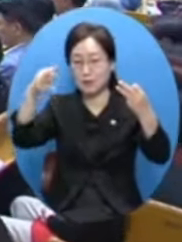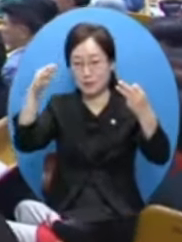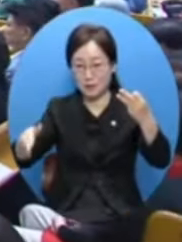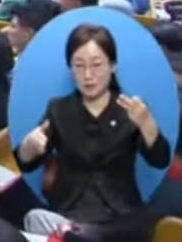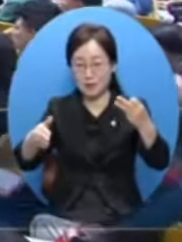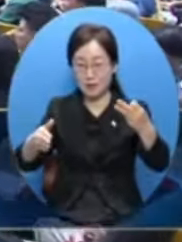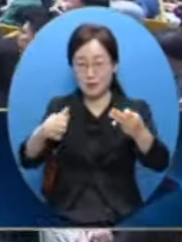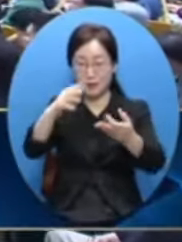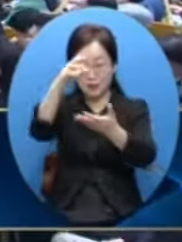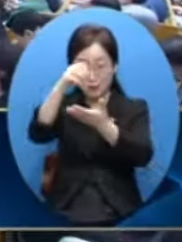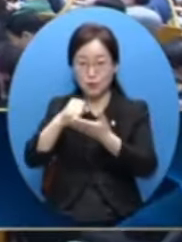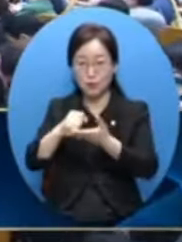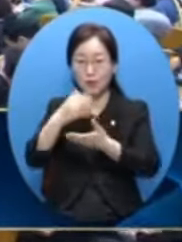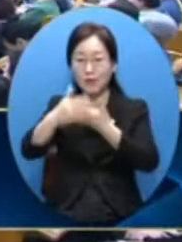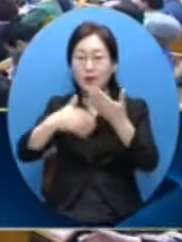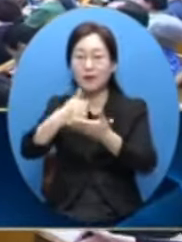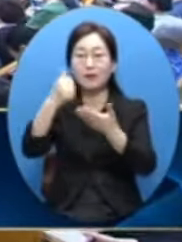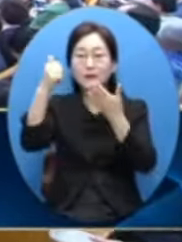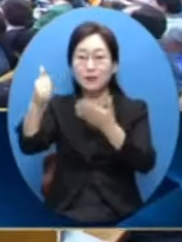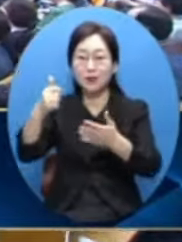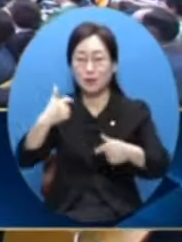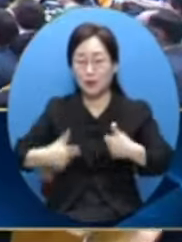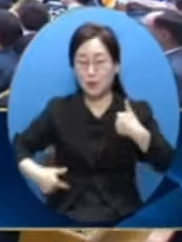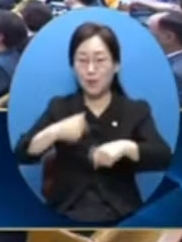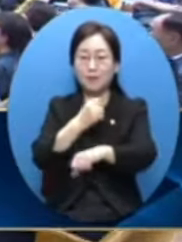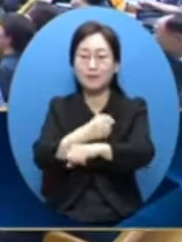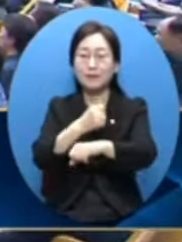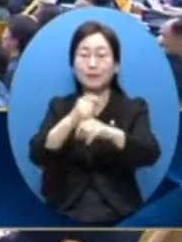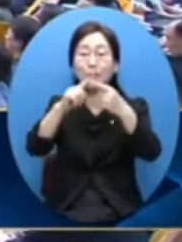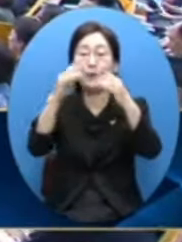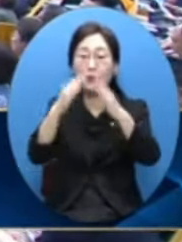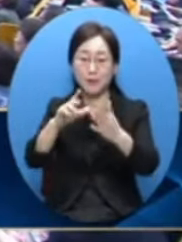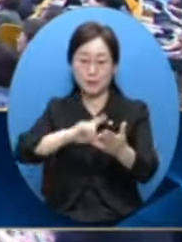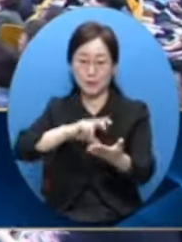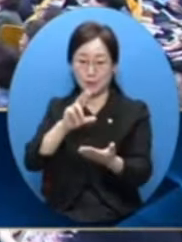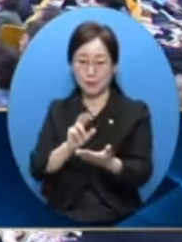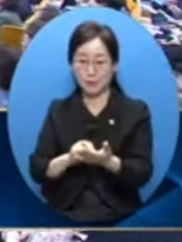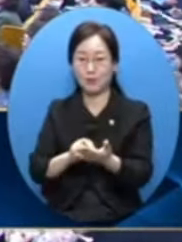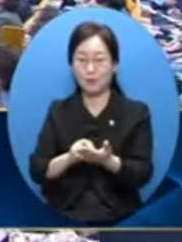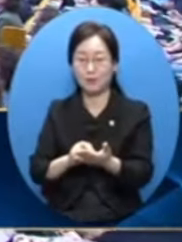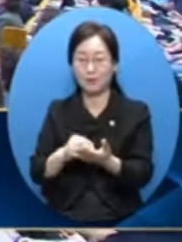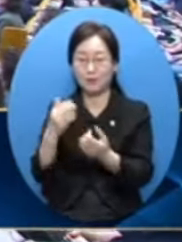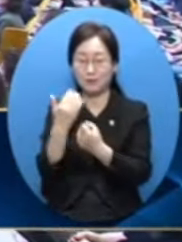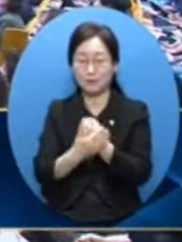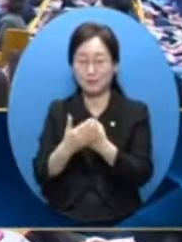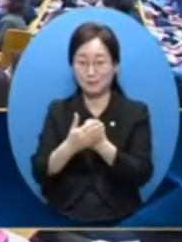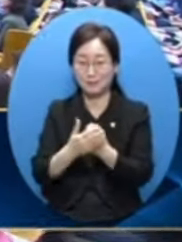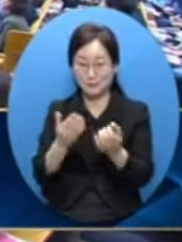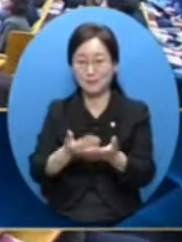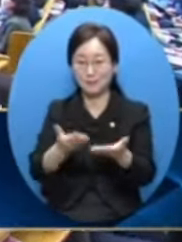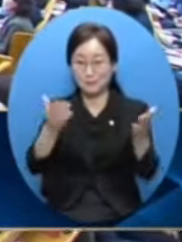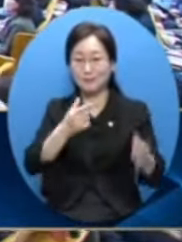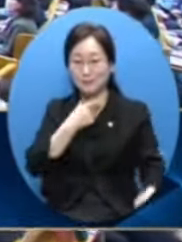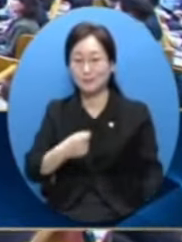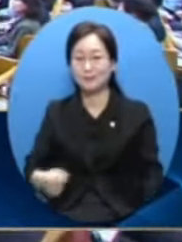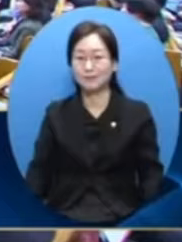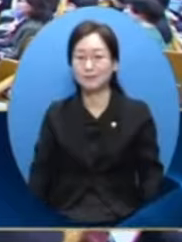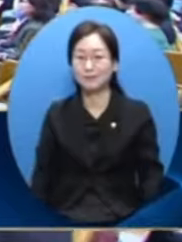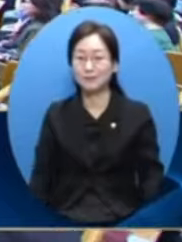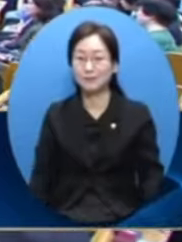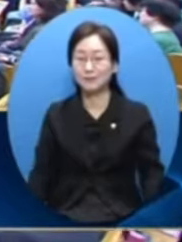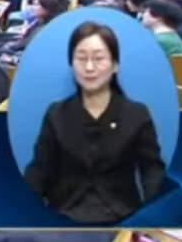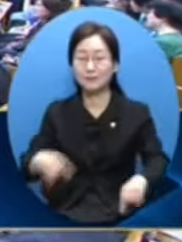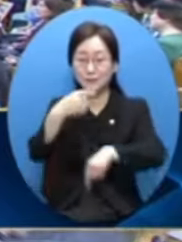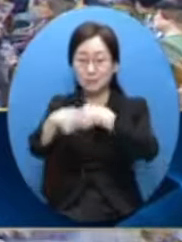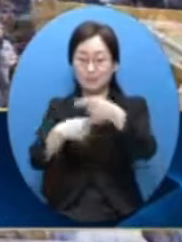가지고 하나님께서 기뻐하시는 교회 이와 같은 제목으로 말씀을 함께 나누기 원합니다.